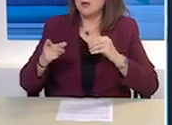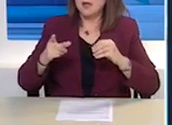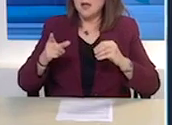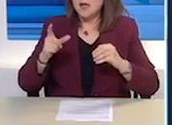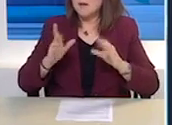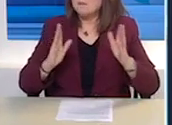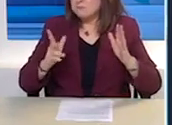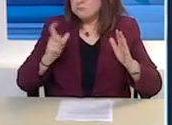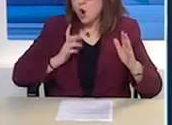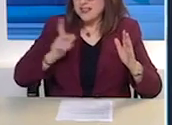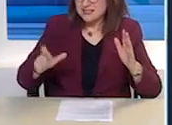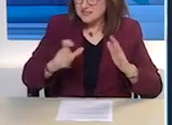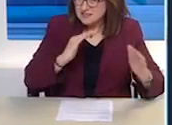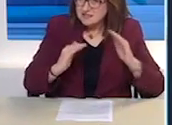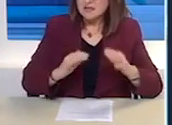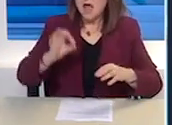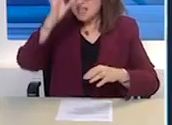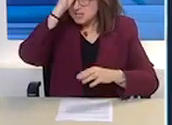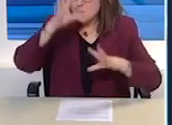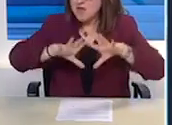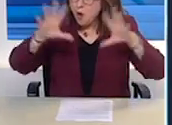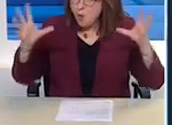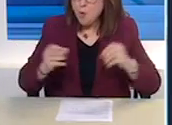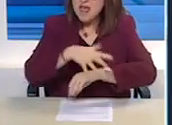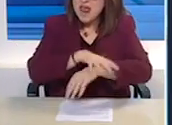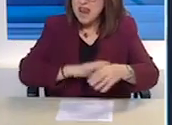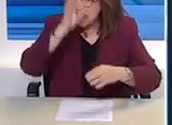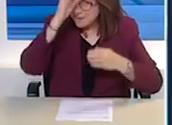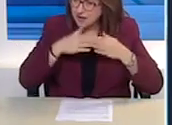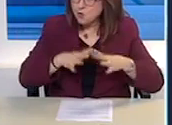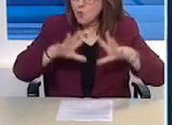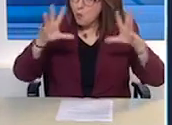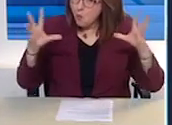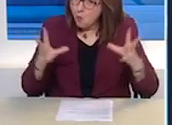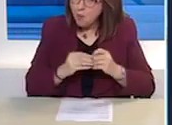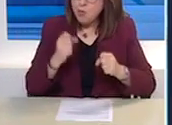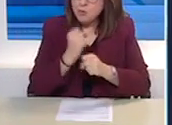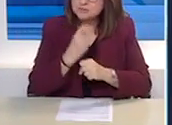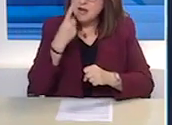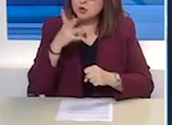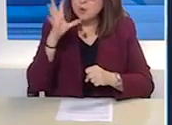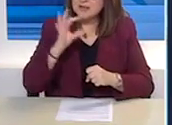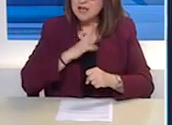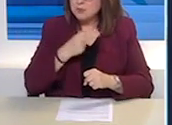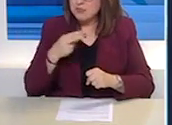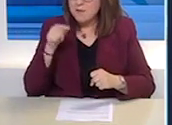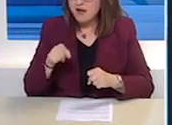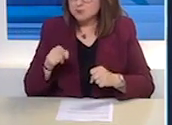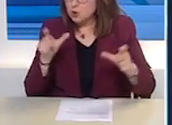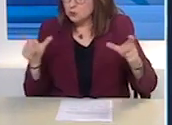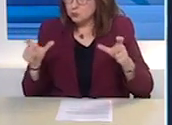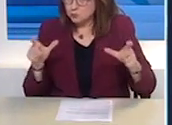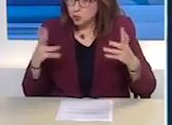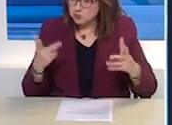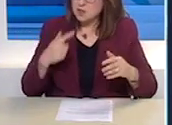είμαστε έτοιμοι να αυξηθεί τις επόμενες μέρες, εφόσον χρειαστεί η κλιμάκωση των μέτρων. Παράλληλα, στις 23 Τρίτου εδόθησαν όλες οι